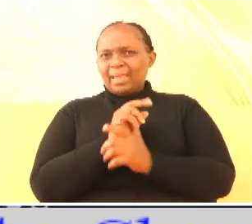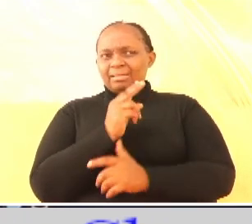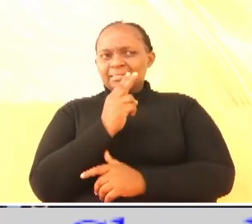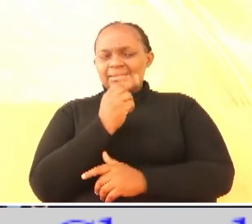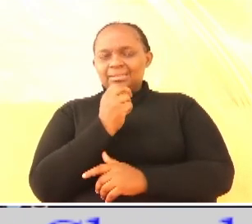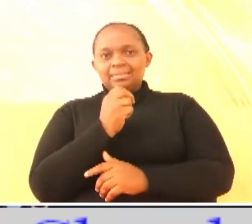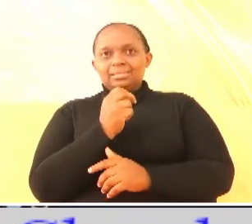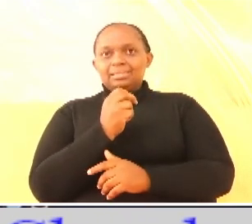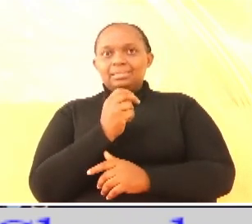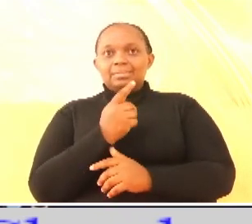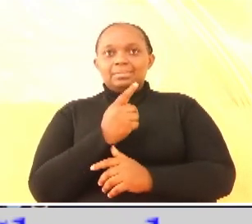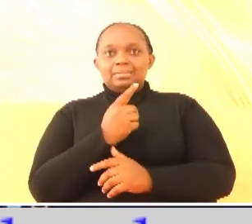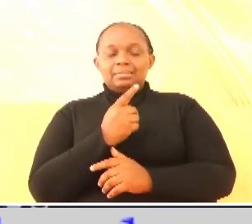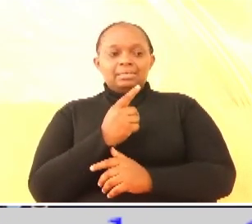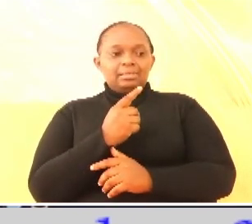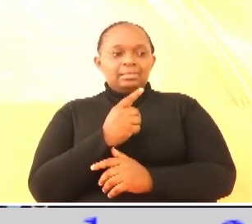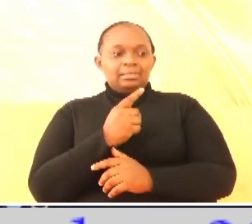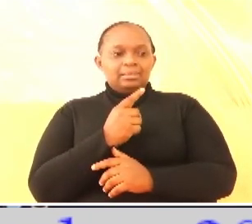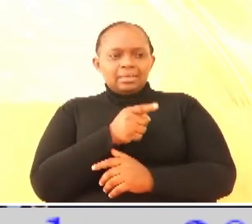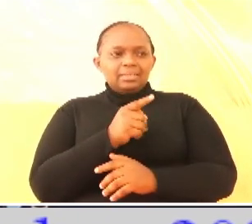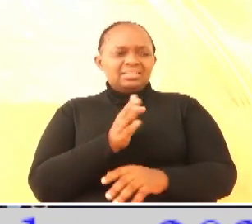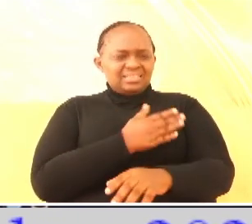Ukienda kwa wachawi utamkuta huko.